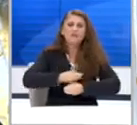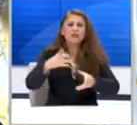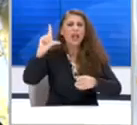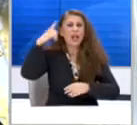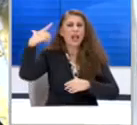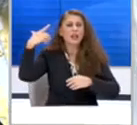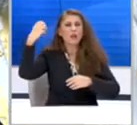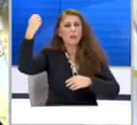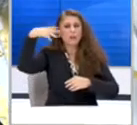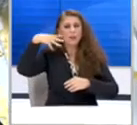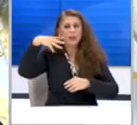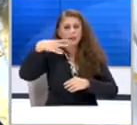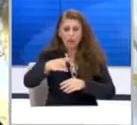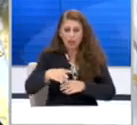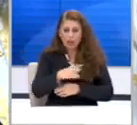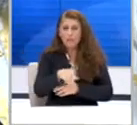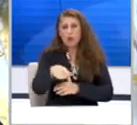ευλόγησον το είδωρ τούτο.